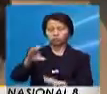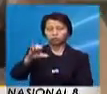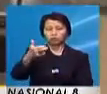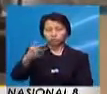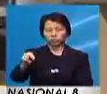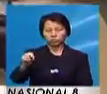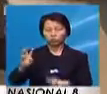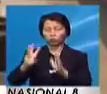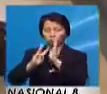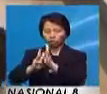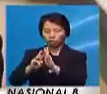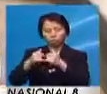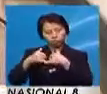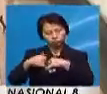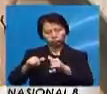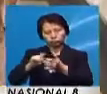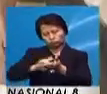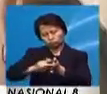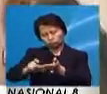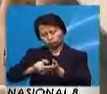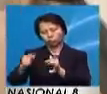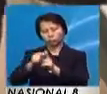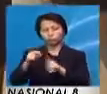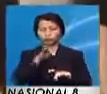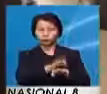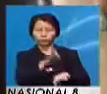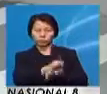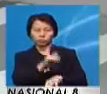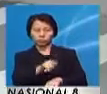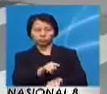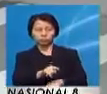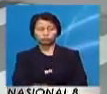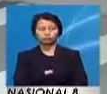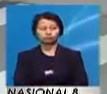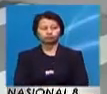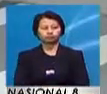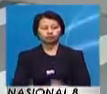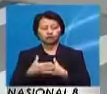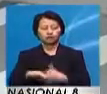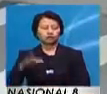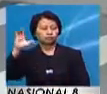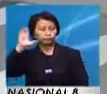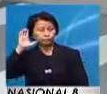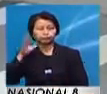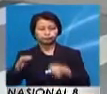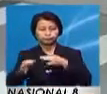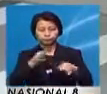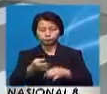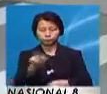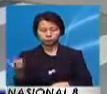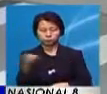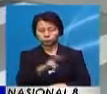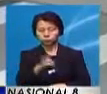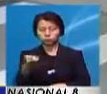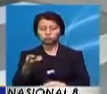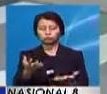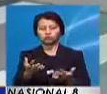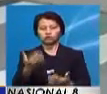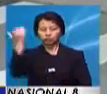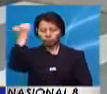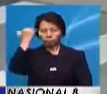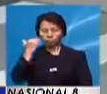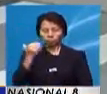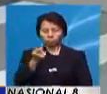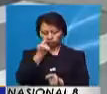ejen mereka daripada terus menerbitkan kataan fitnah. Selepas mendengar keterangan daripada kedua-dua belah pihak, mahkamah